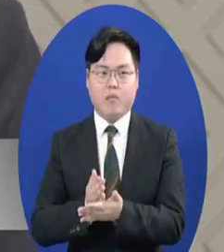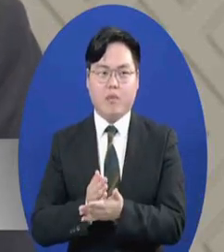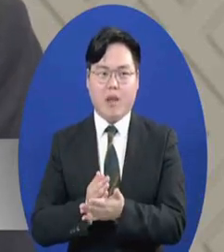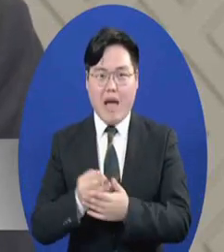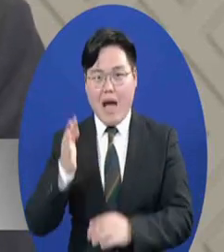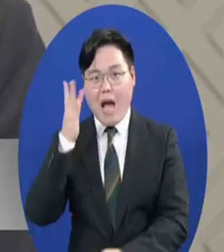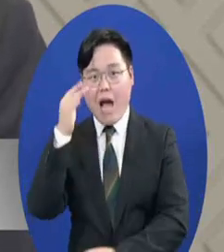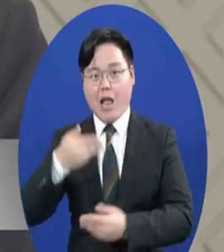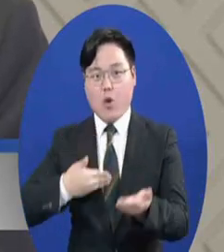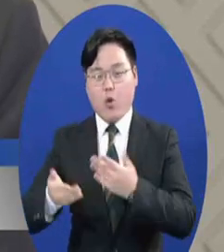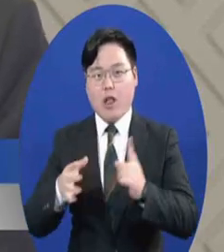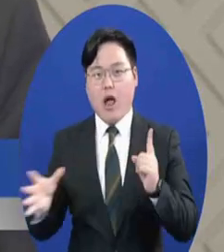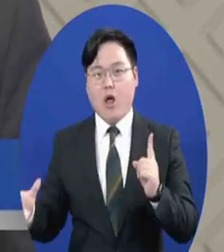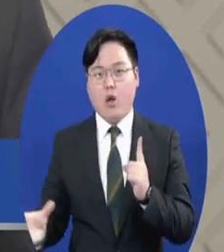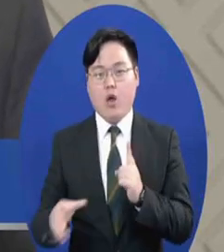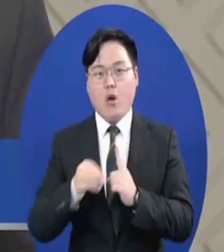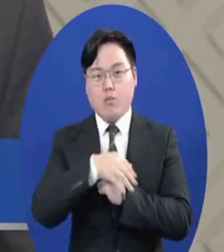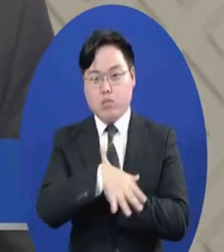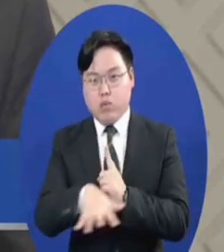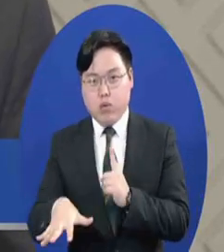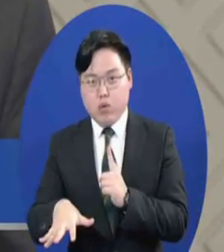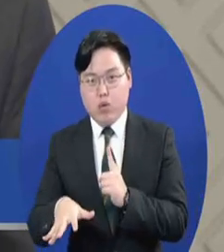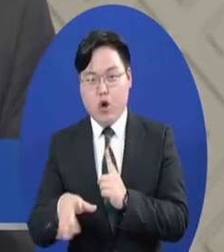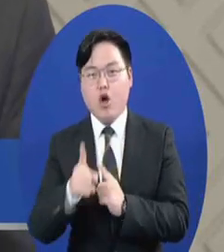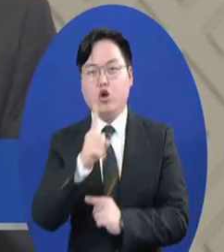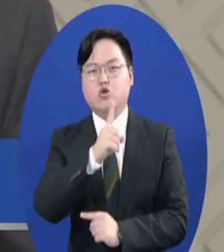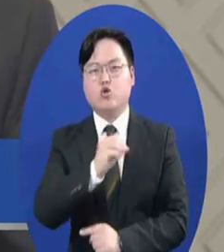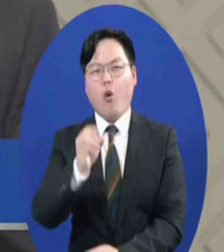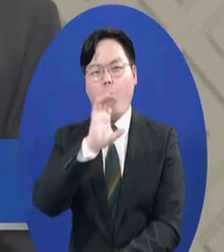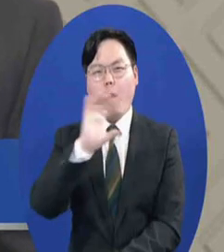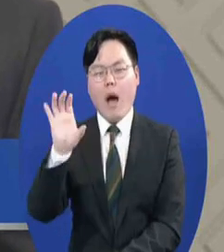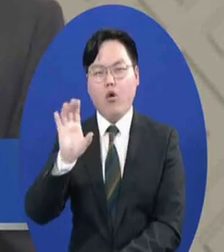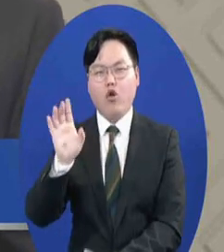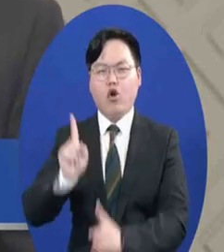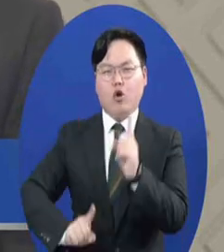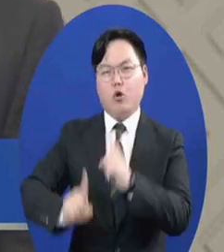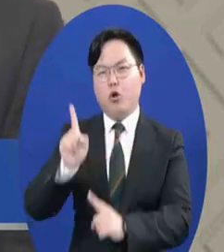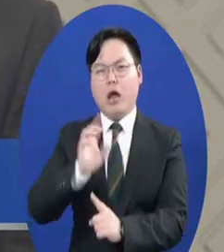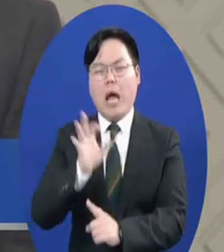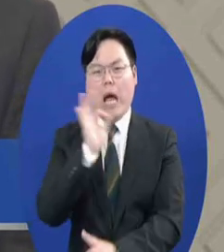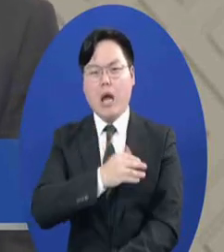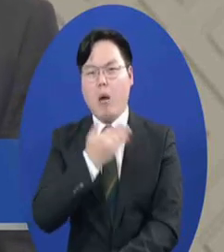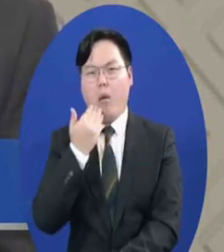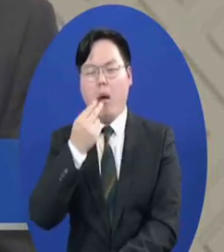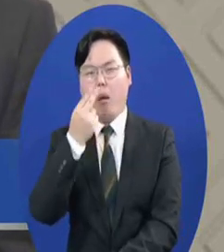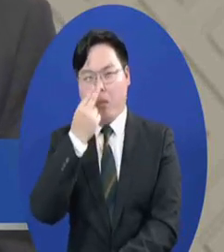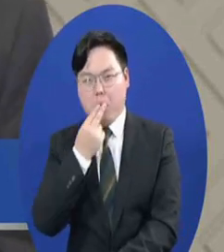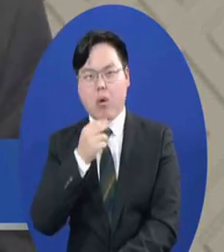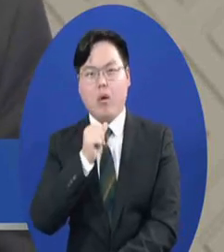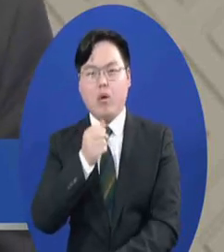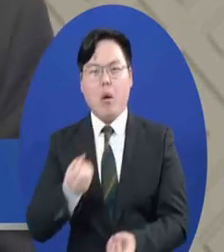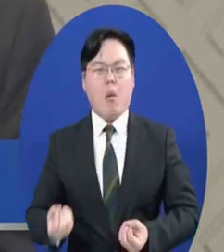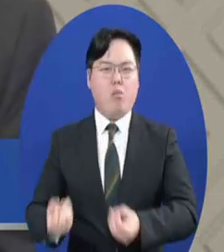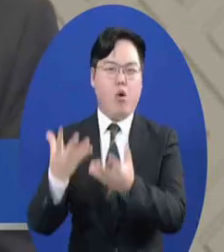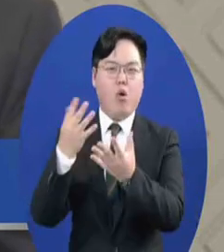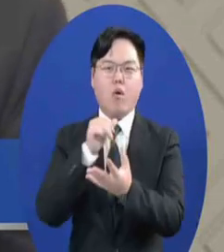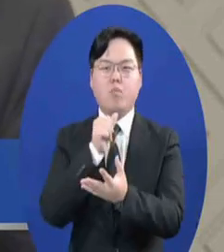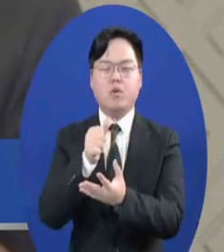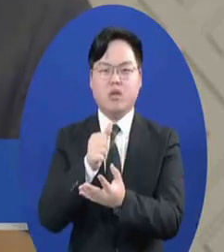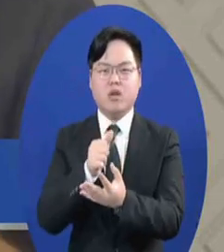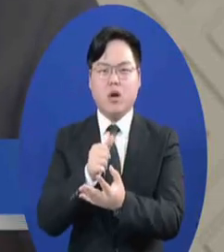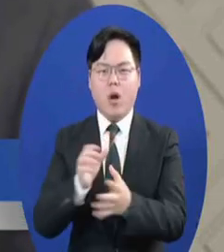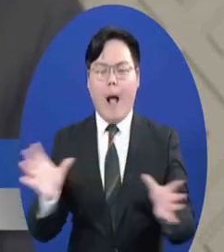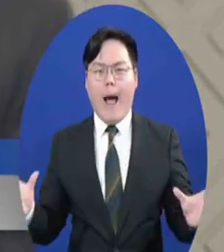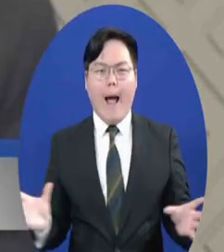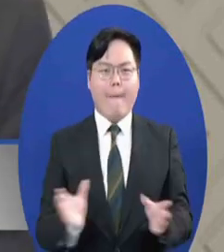хийж тоглохмор шүү дээ. Тийм ээ. 100 компани хоорондын өрсөлдөлтөд хинч ашиг орлуулахгүй дампуурх биш, нийлээд үрг